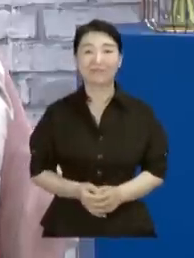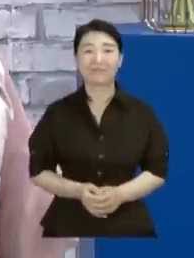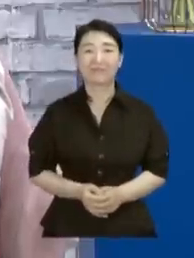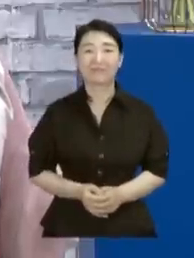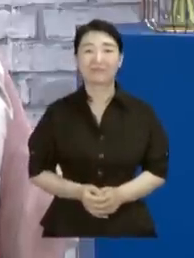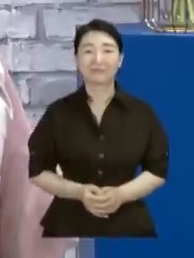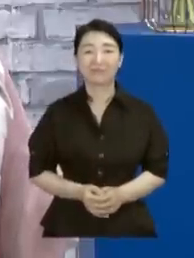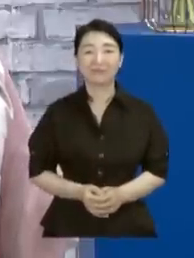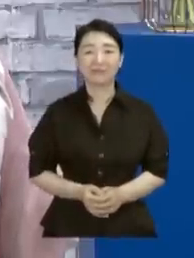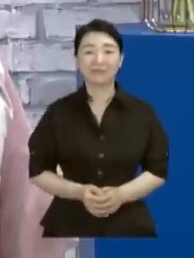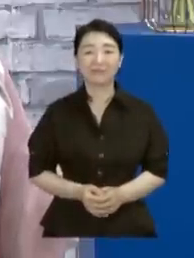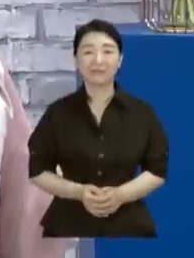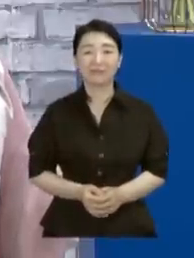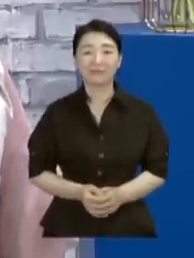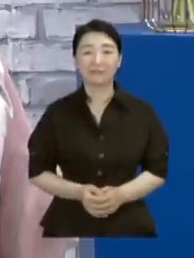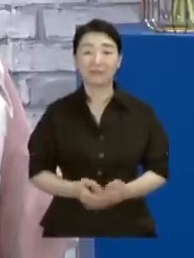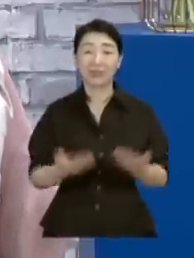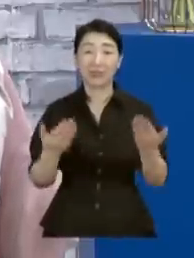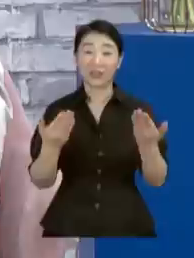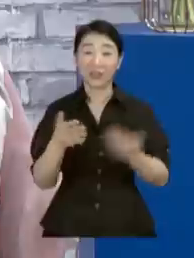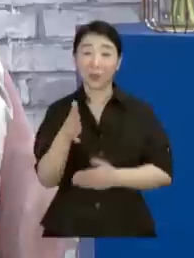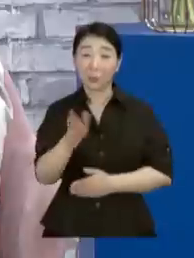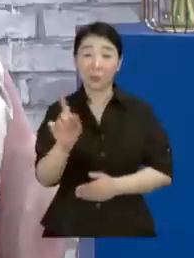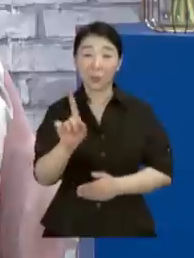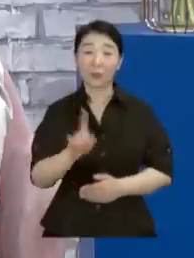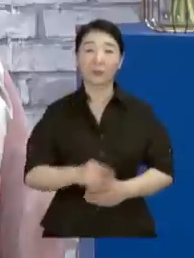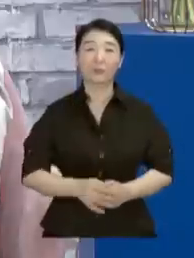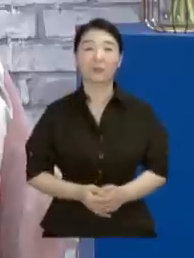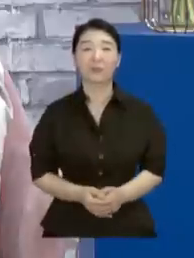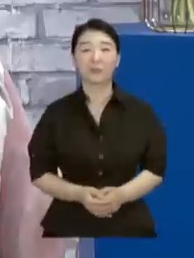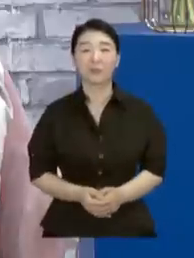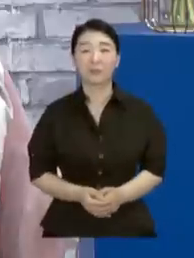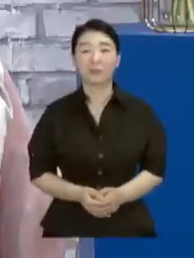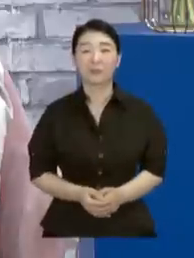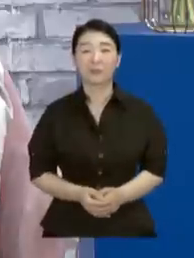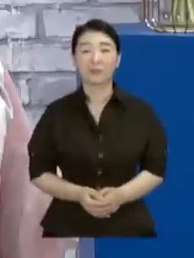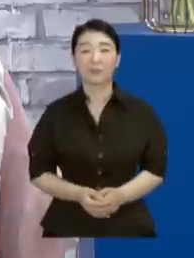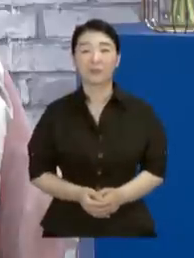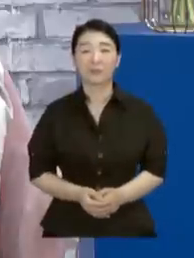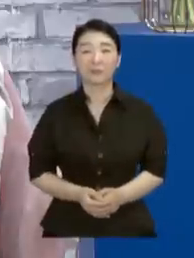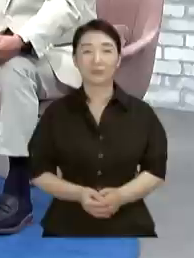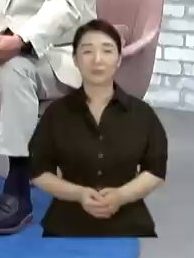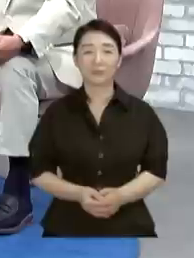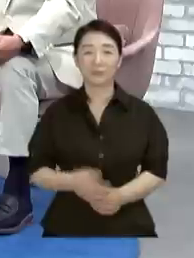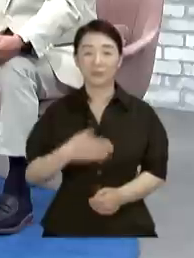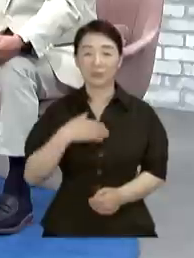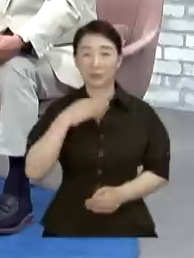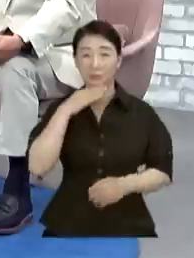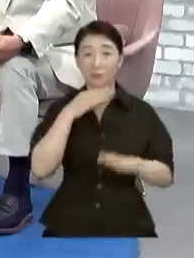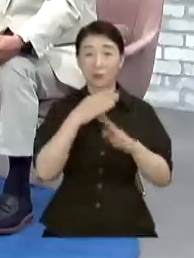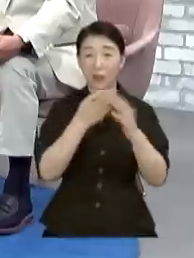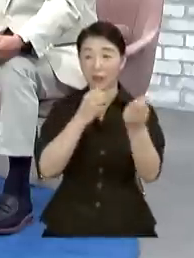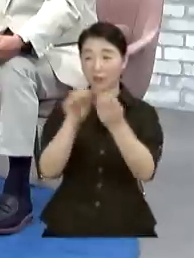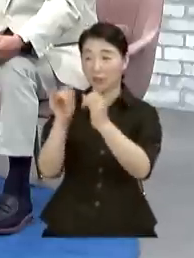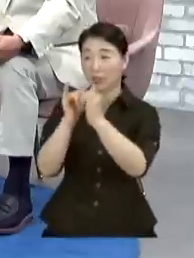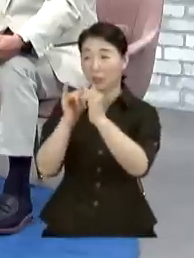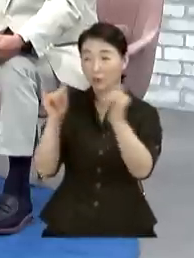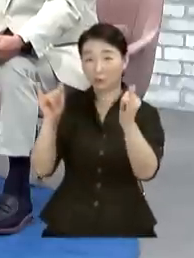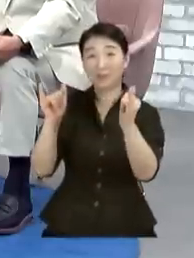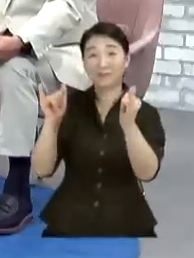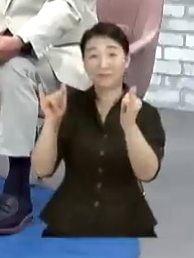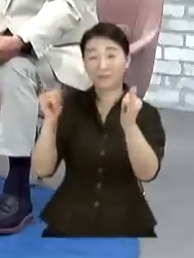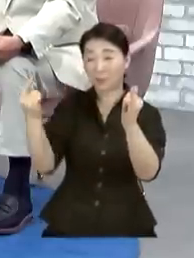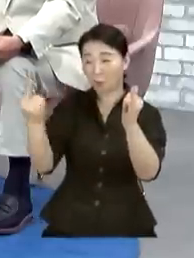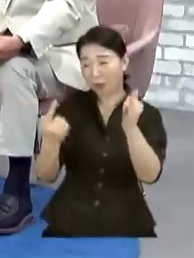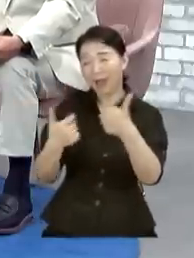소개를 해드렸어요. 그러면 무슨 일을 하시는지 좀 구체적으로 설명 좀 해주시겠어요? 네. 네. 저는 북한에 탈 주민을